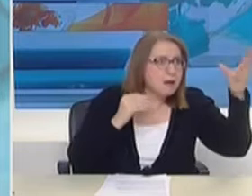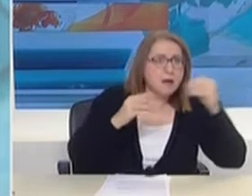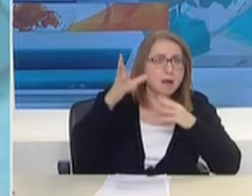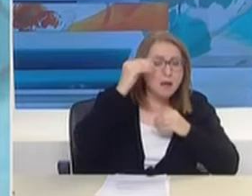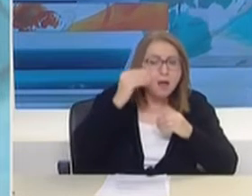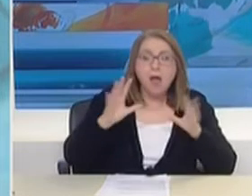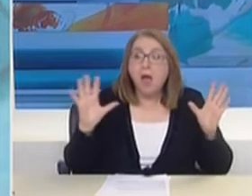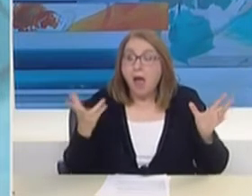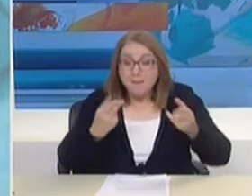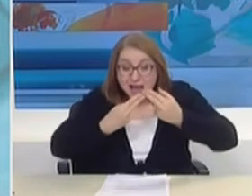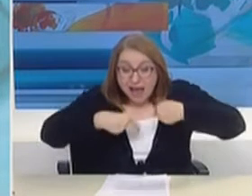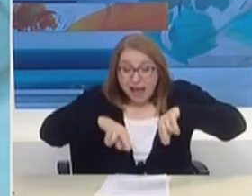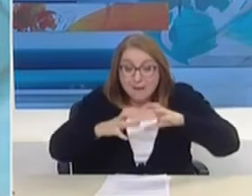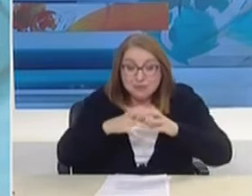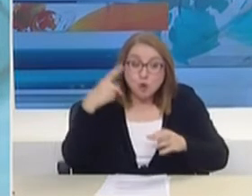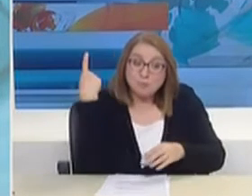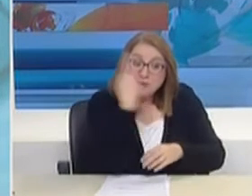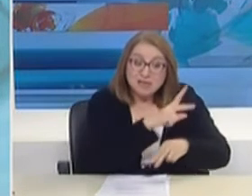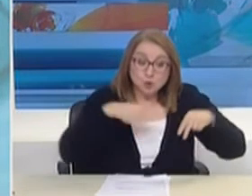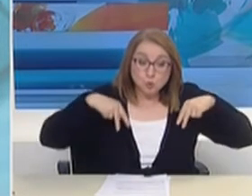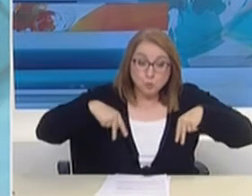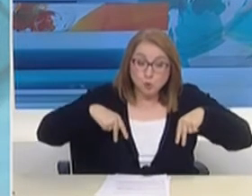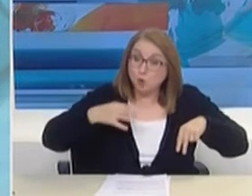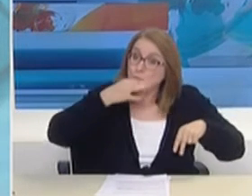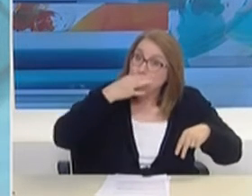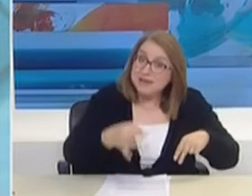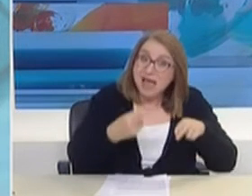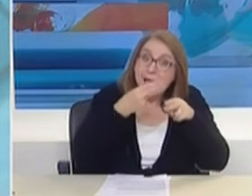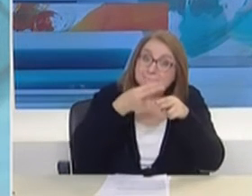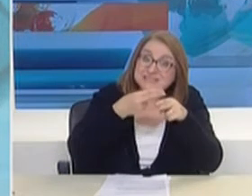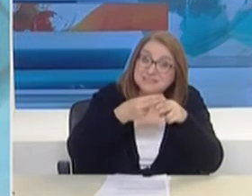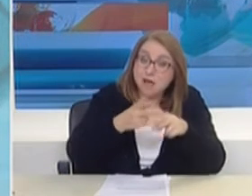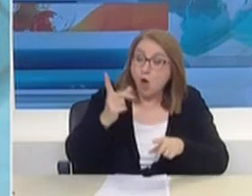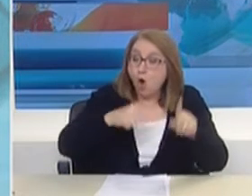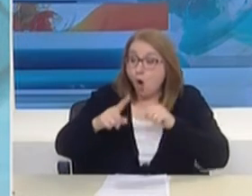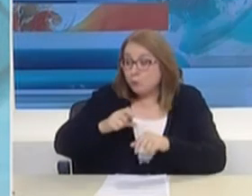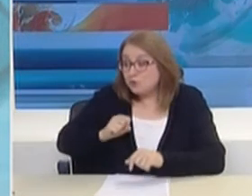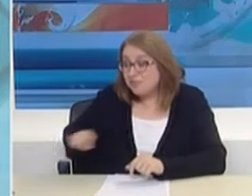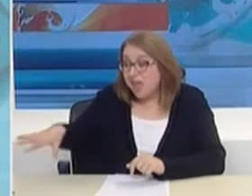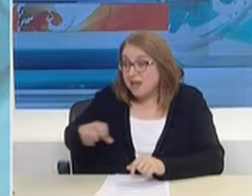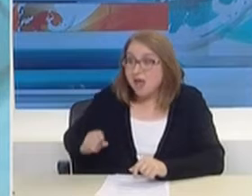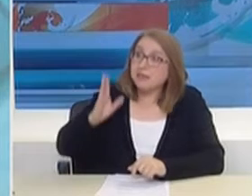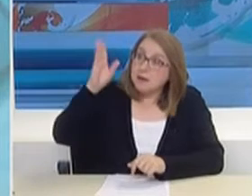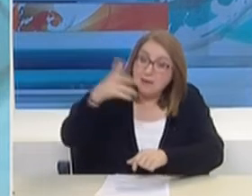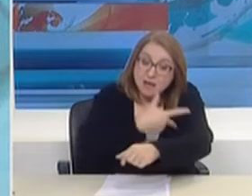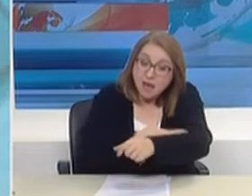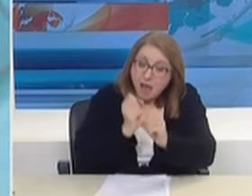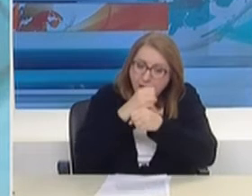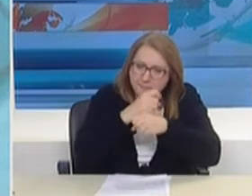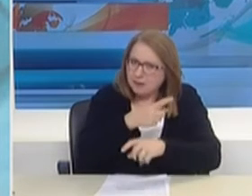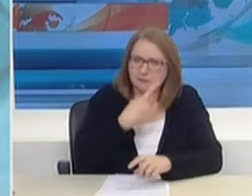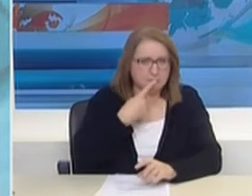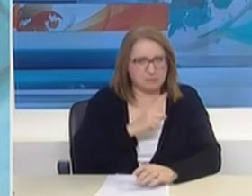κρίνει ότι πραγματικά όποιος έχει διάρρεια πρέπει να πάει να εξεταστεί για κορονοϊό, θα το είχε